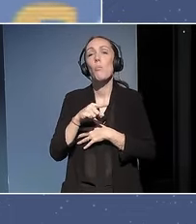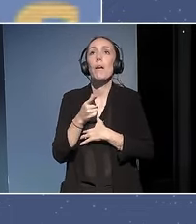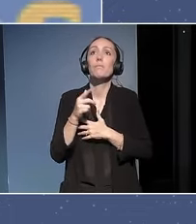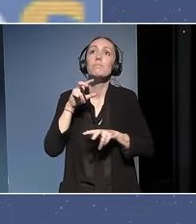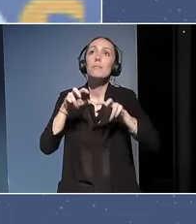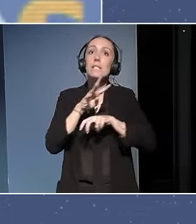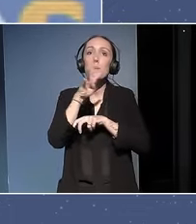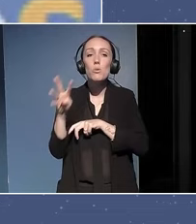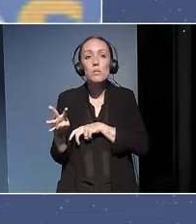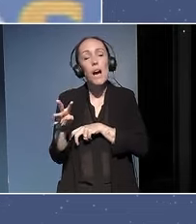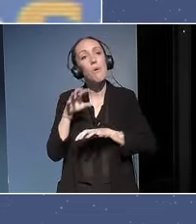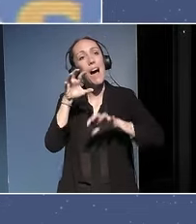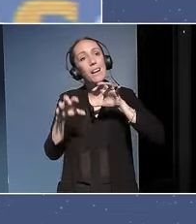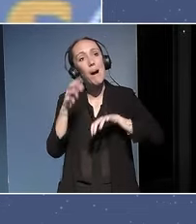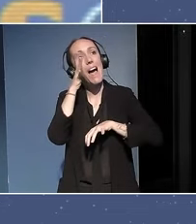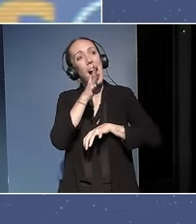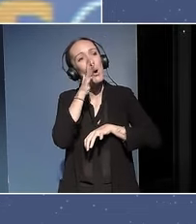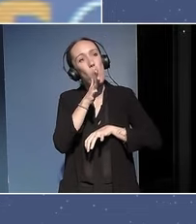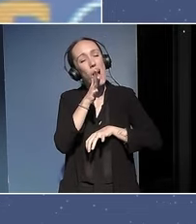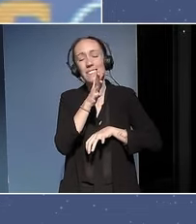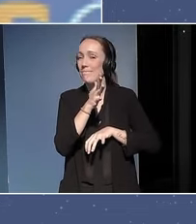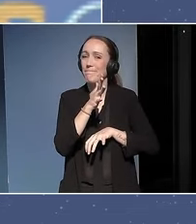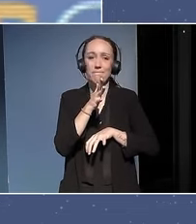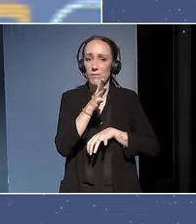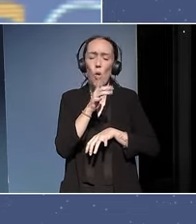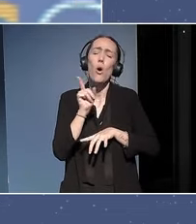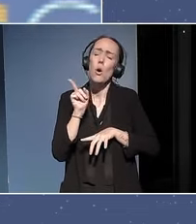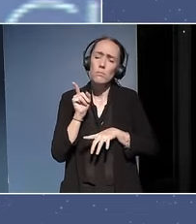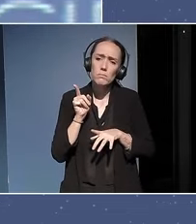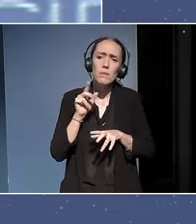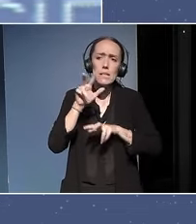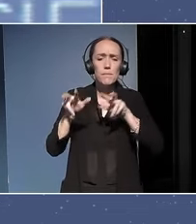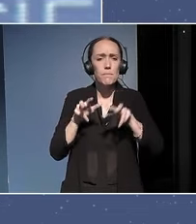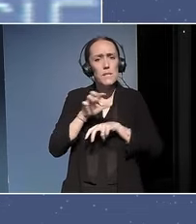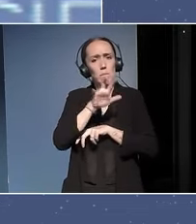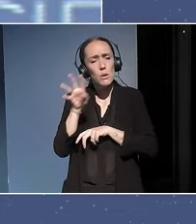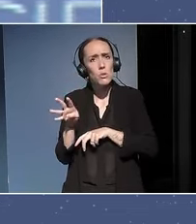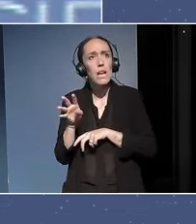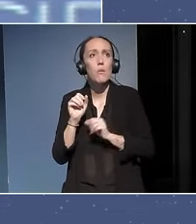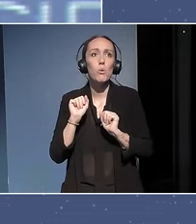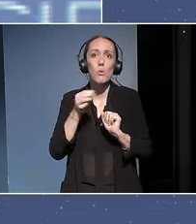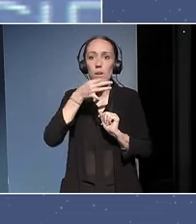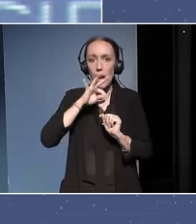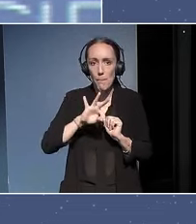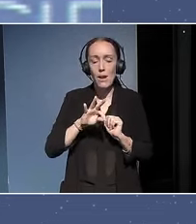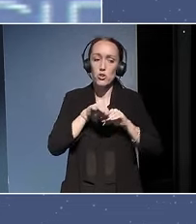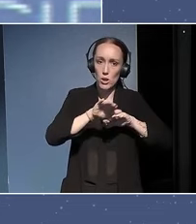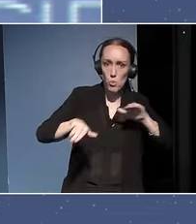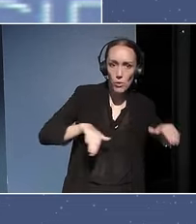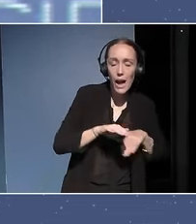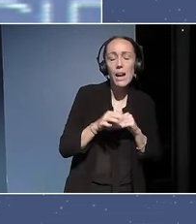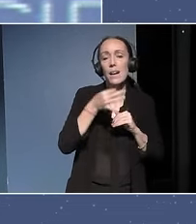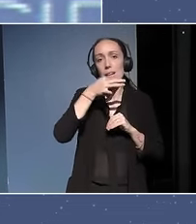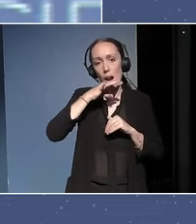è un animale che ha la capacità di cacciare in acqua sa nuotare sa nuotare molto molto bene però molto probabilmente dobbiamo